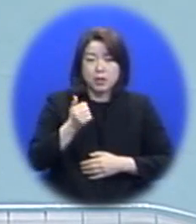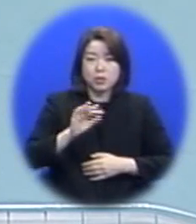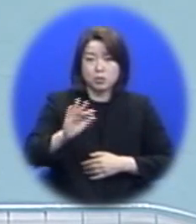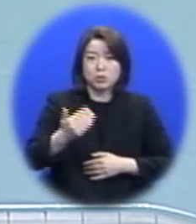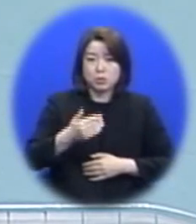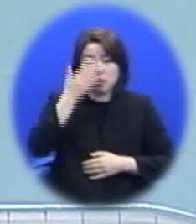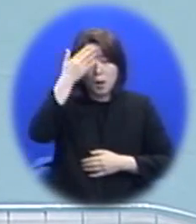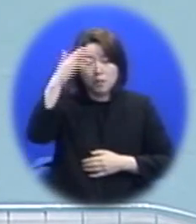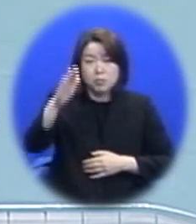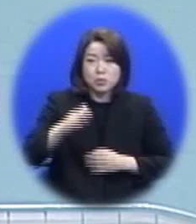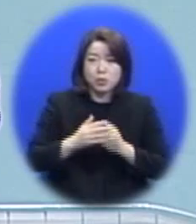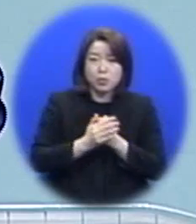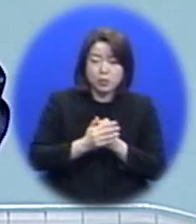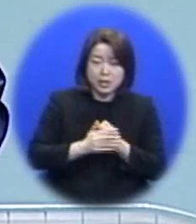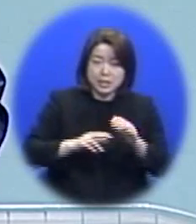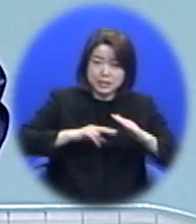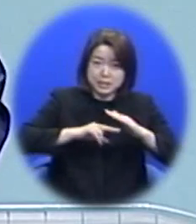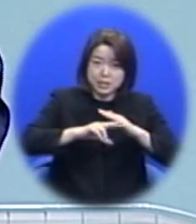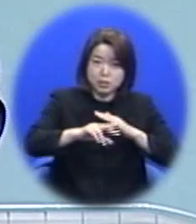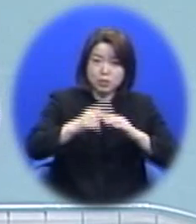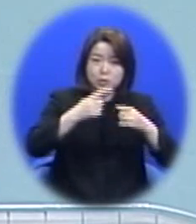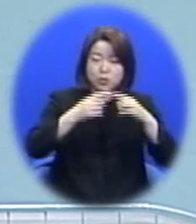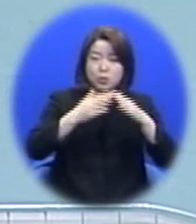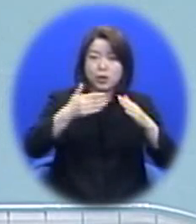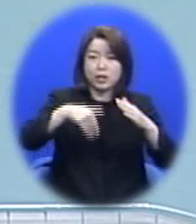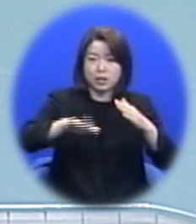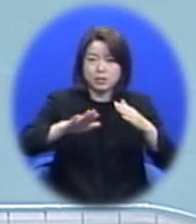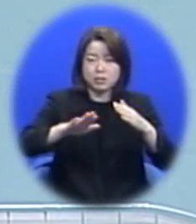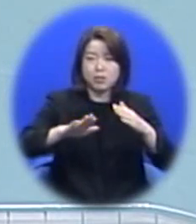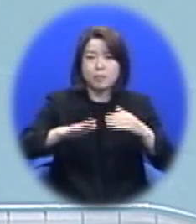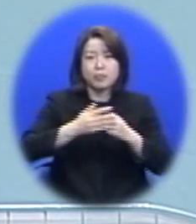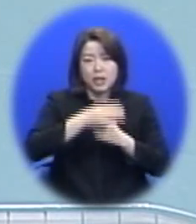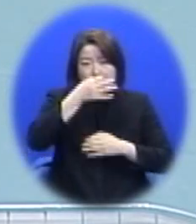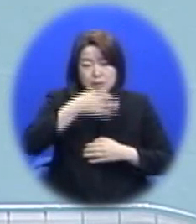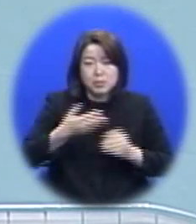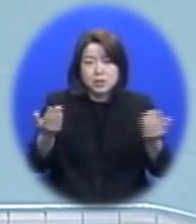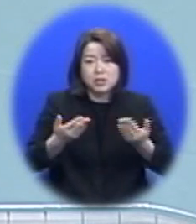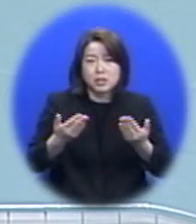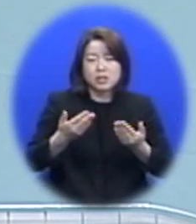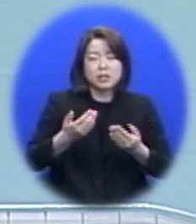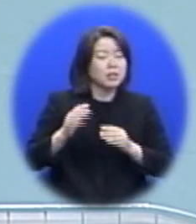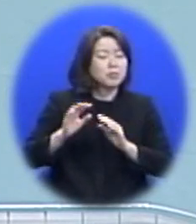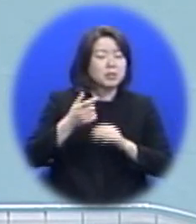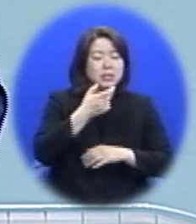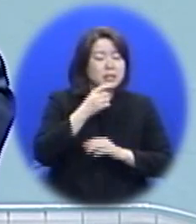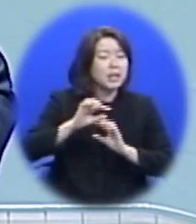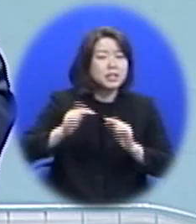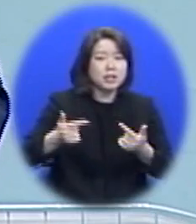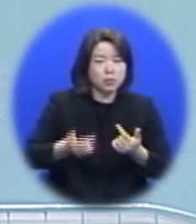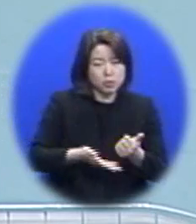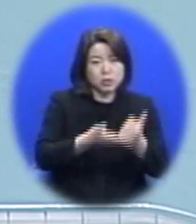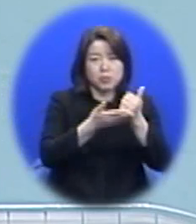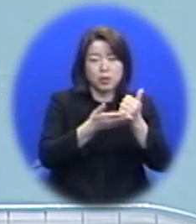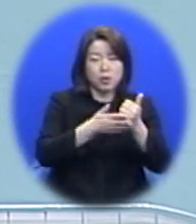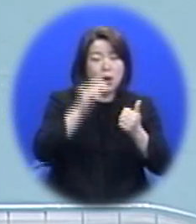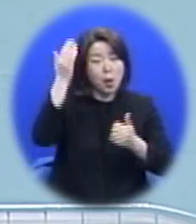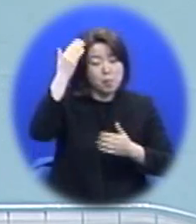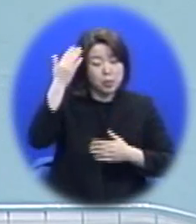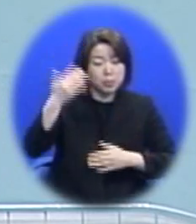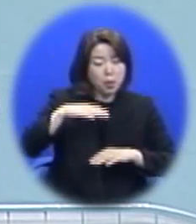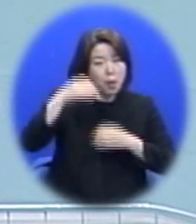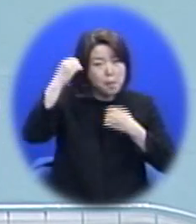이용하는 지하철로 교회에 가셔서 굳은 일마다 하지 않고 섬깁니다. 머리부터 발끝까지 치장하던